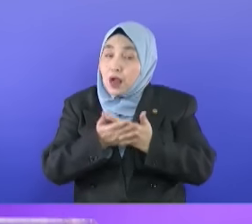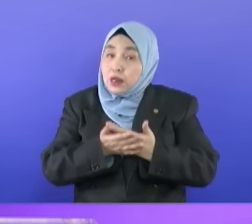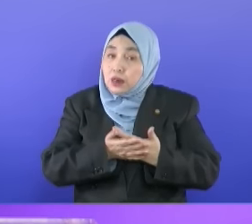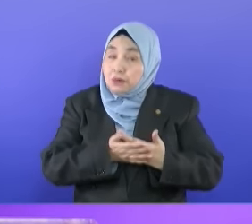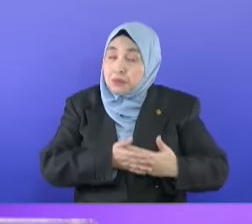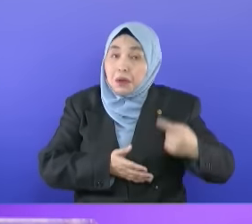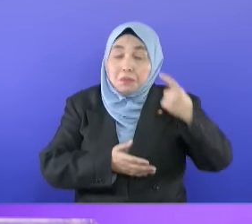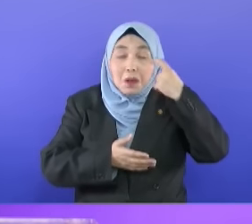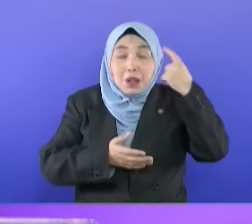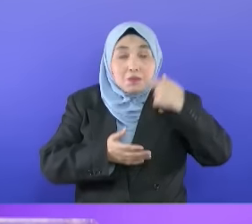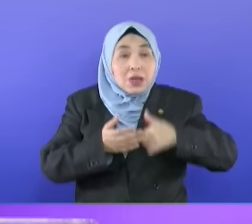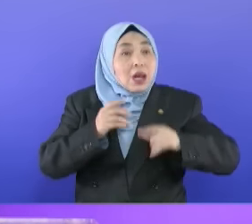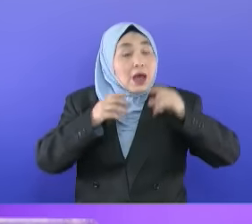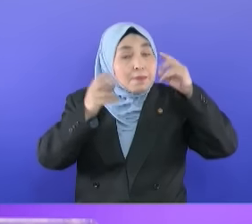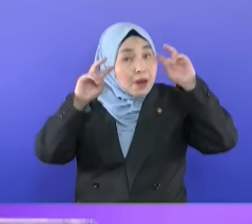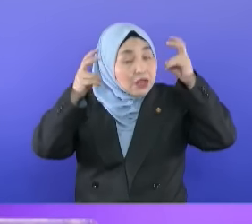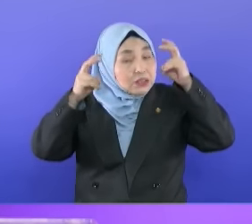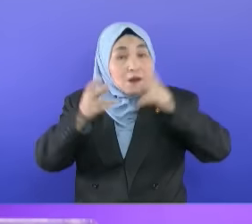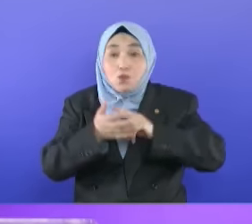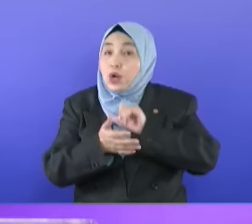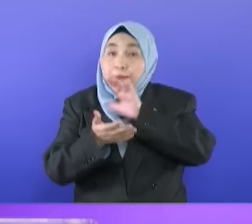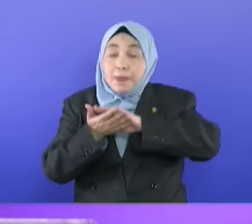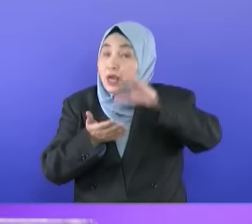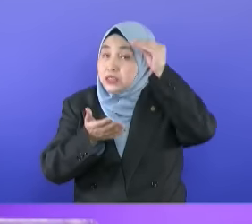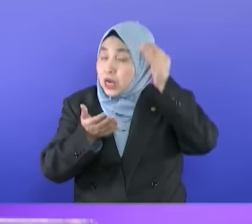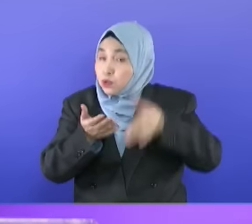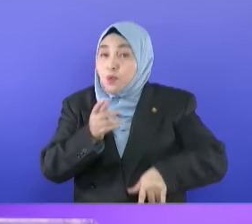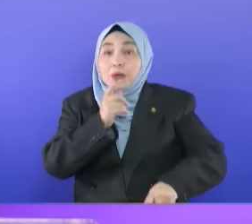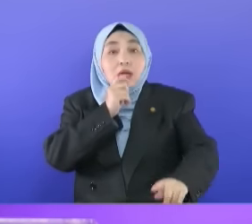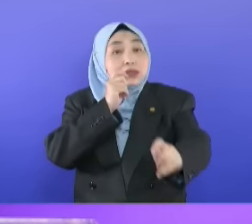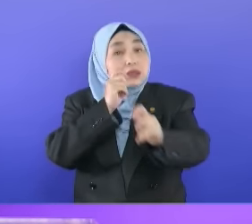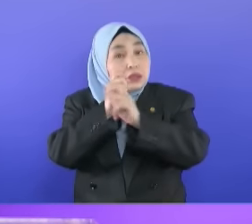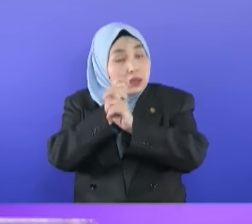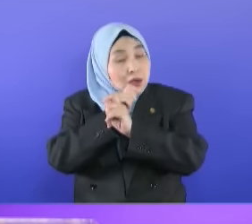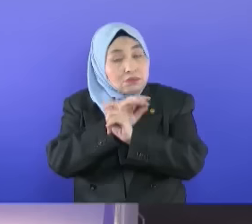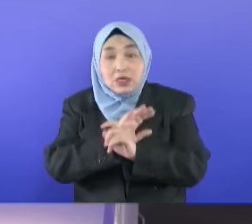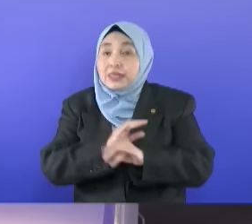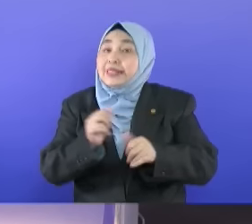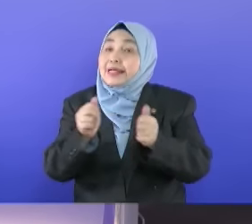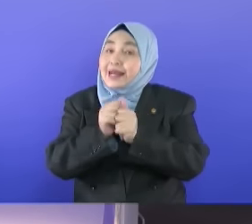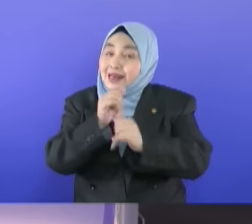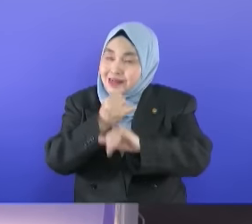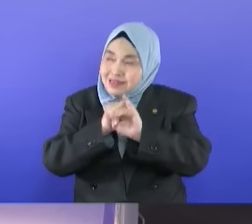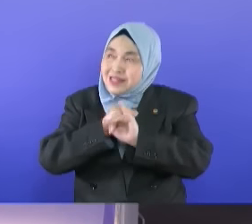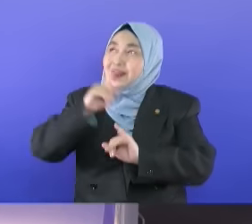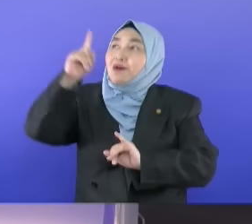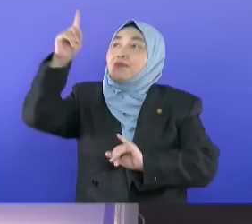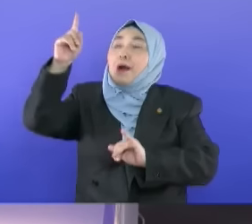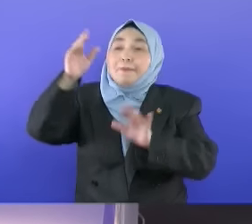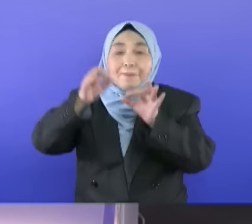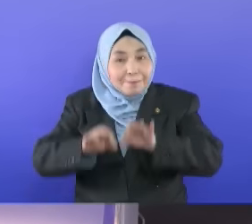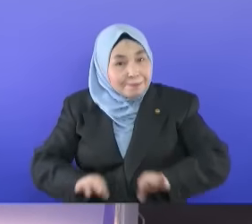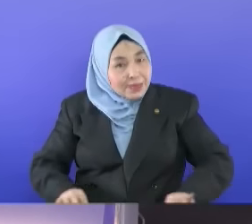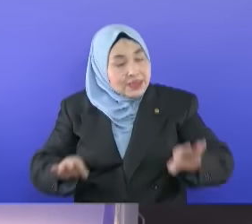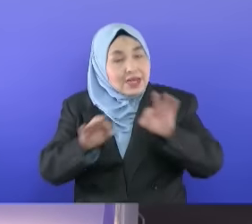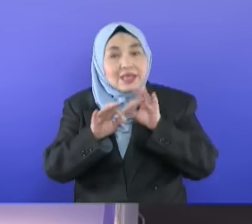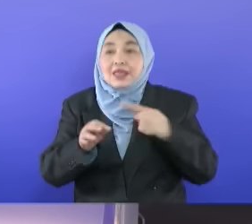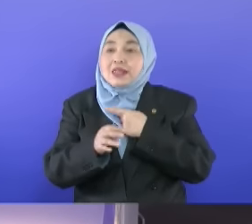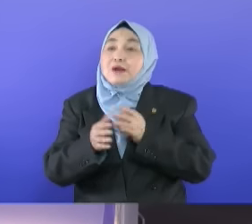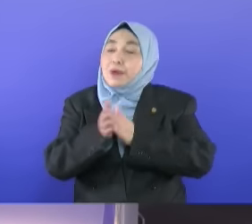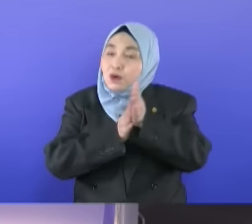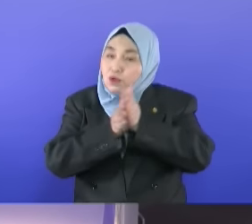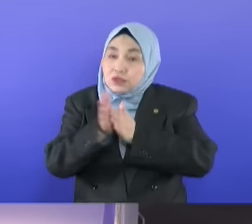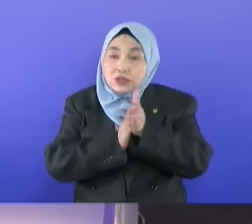pelajaran bukannya pelajar tersebut yang menentukannya adalah dengan izin Allah subhanahu wa ta'ala yang penting ialah kita berusaha